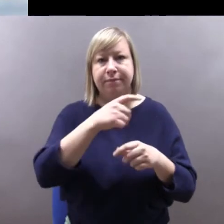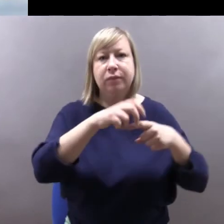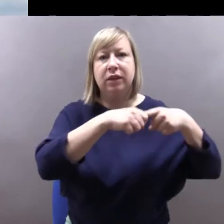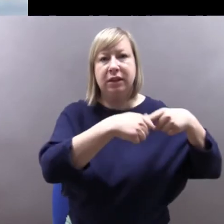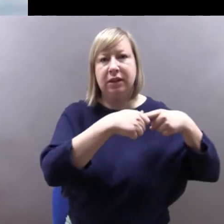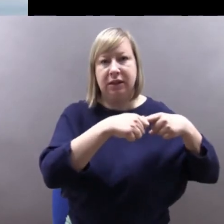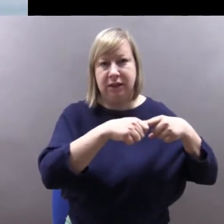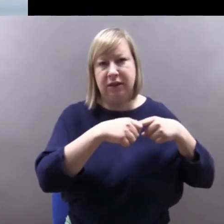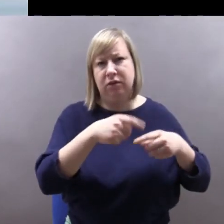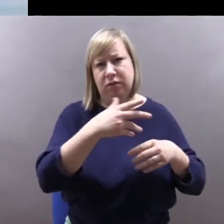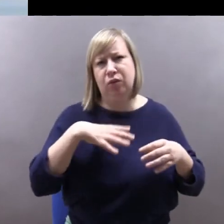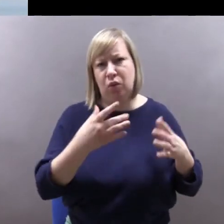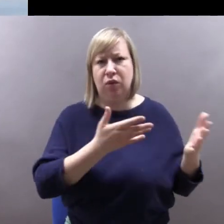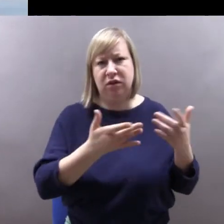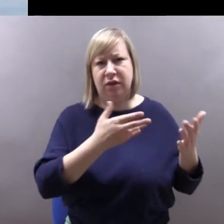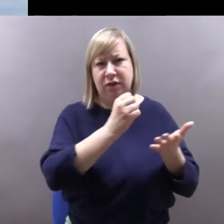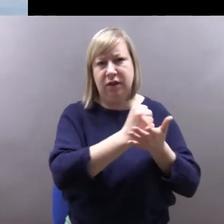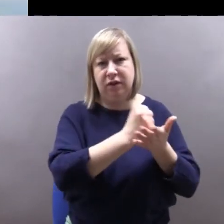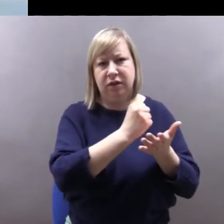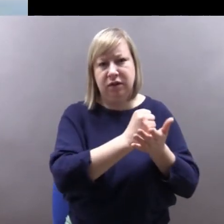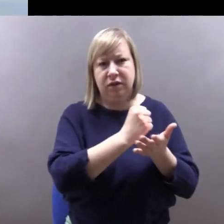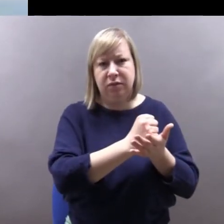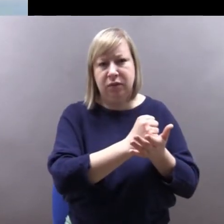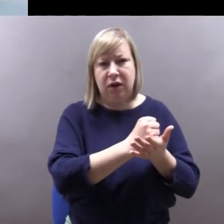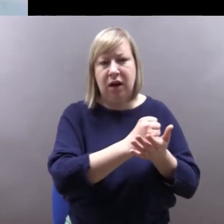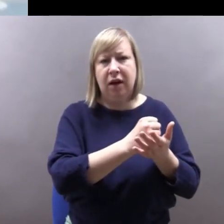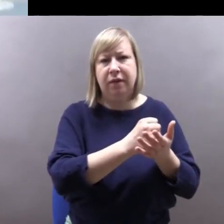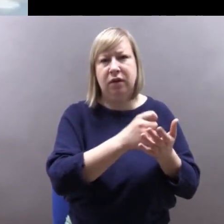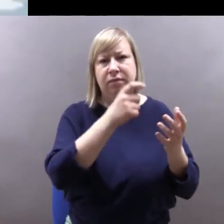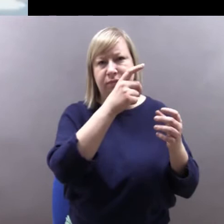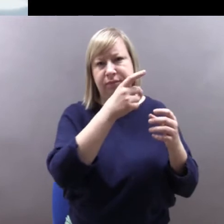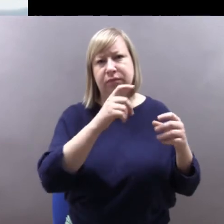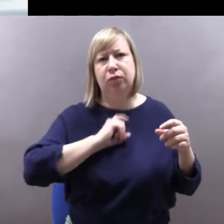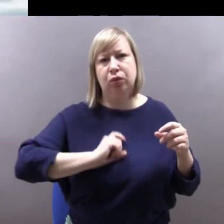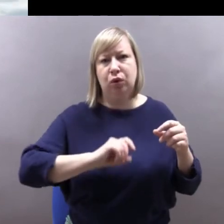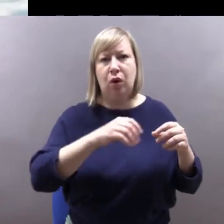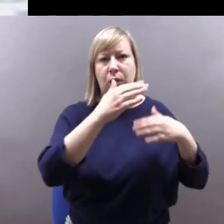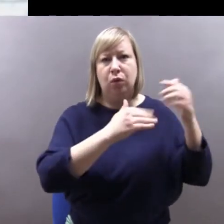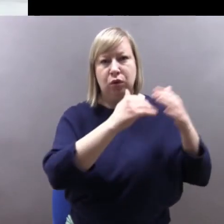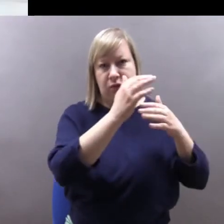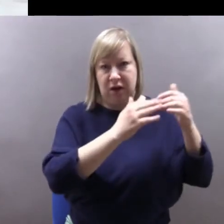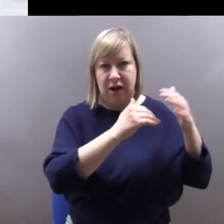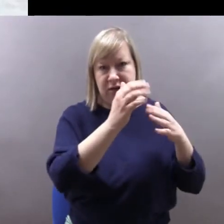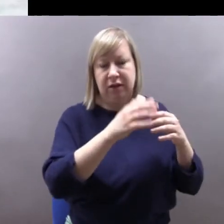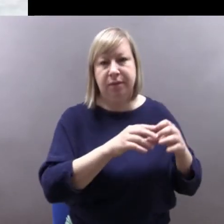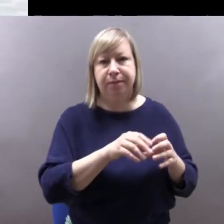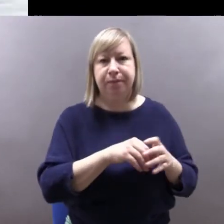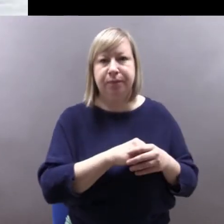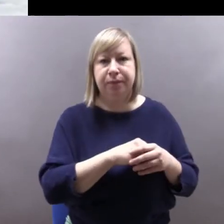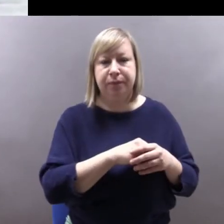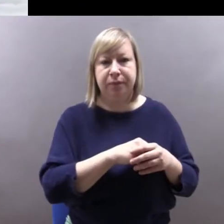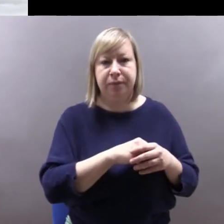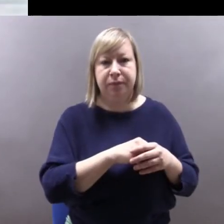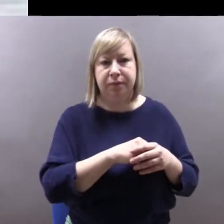kiedyś w Zgierzu sprawy w nadzorze budowlanym, nomen omen, w